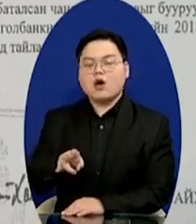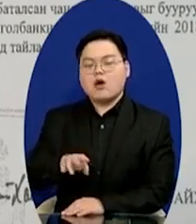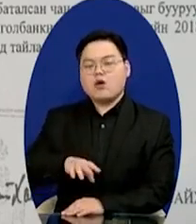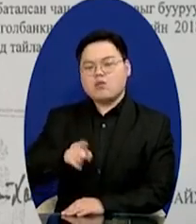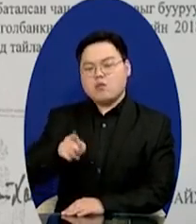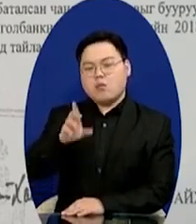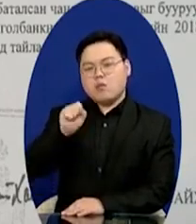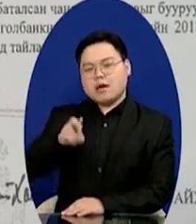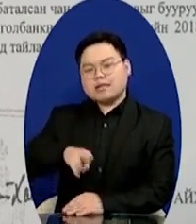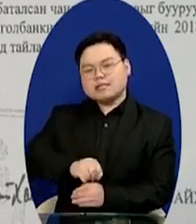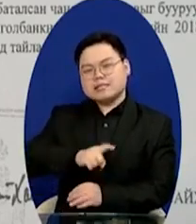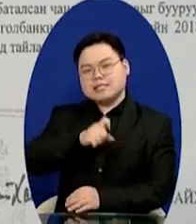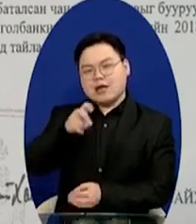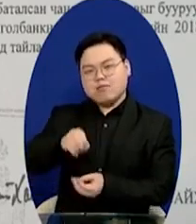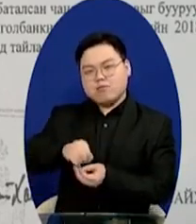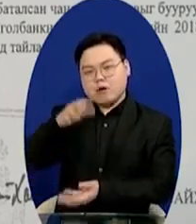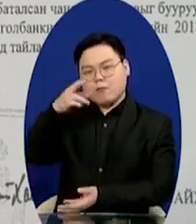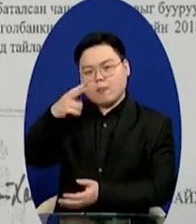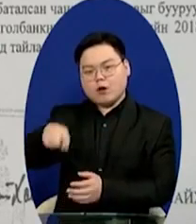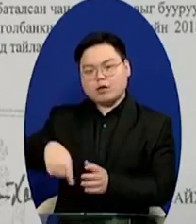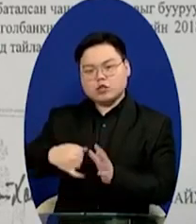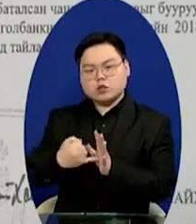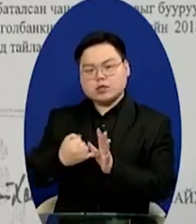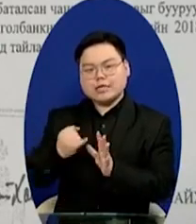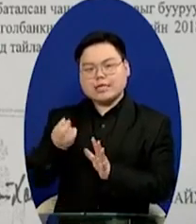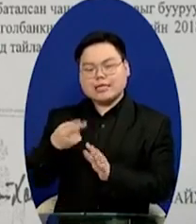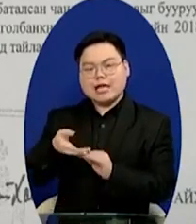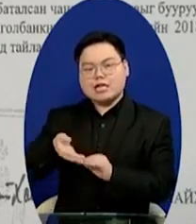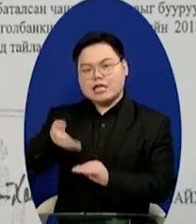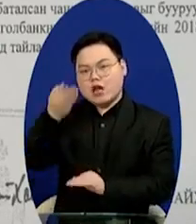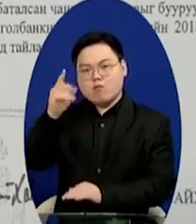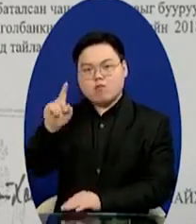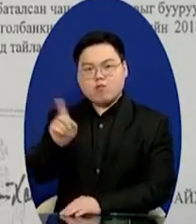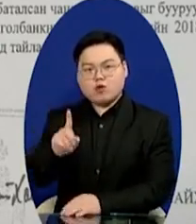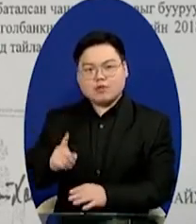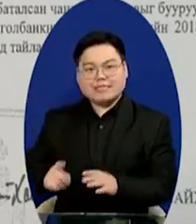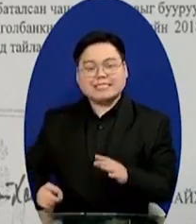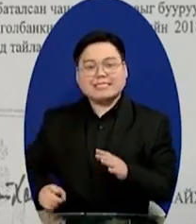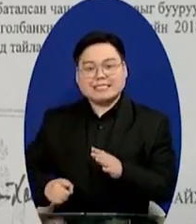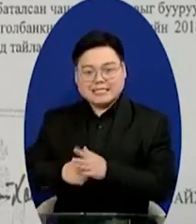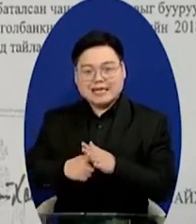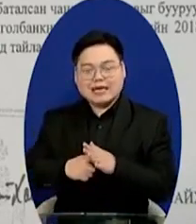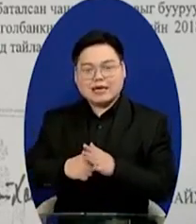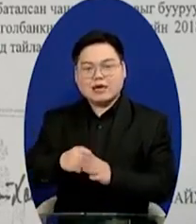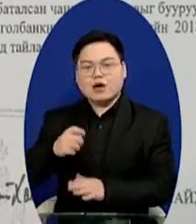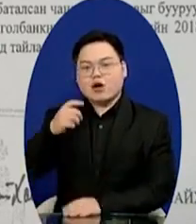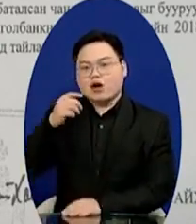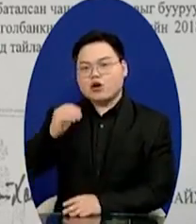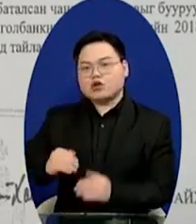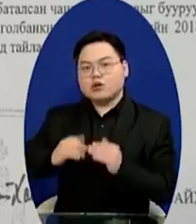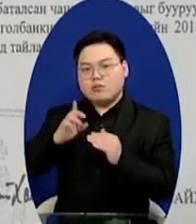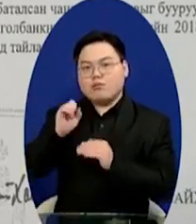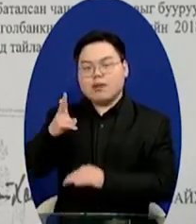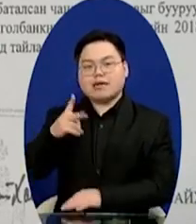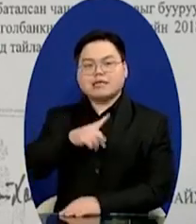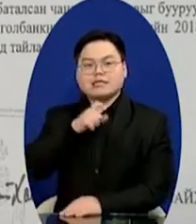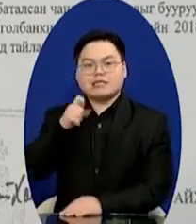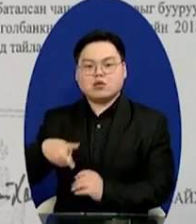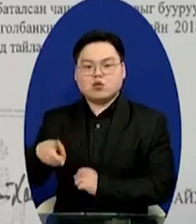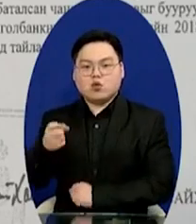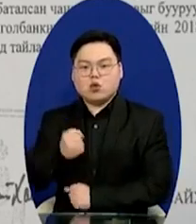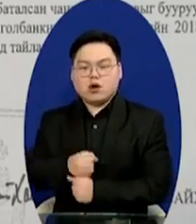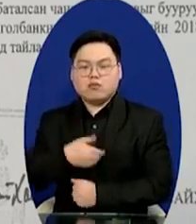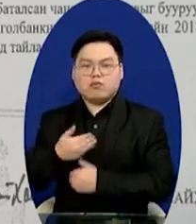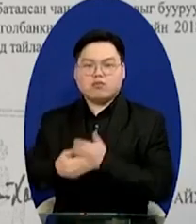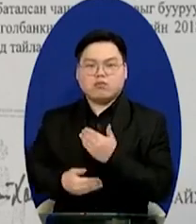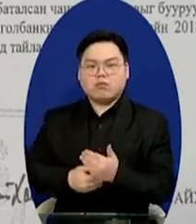хэмжээг 2.6 их 80 төгрөгөөс хэтрүүлэхгүй байх гэсэн хязгаарлалт нь Хөгжлийн банкны зээлийн үйл ажиллагааг хэвээ явуулахад хүндрэл